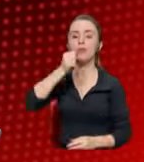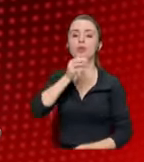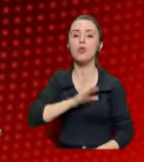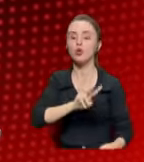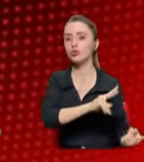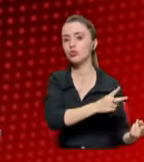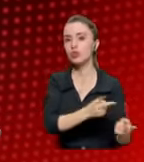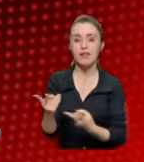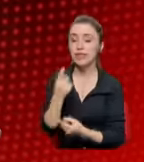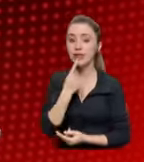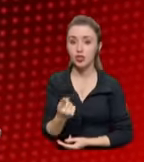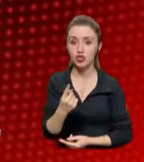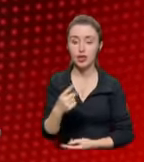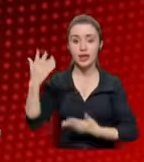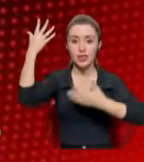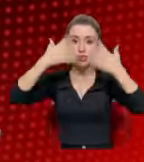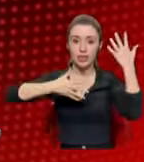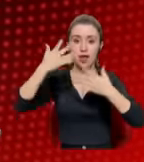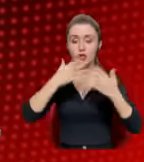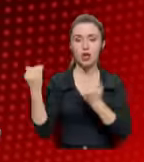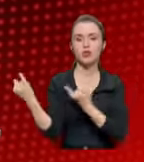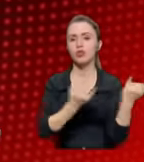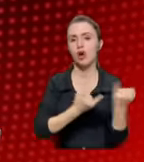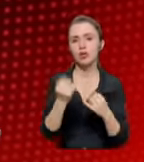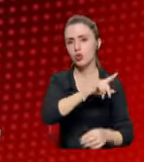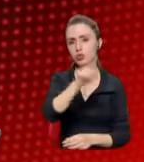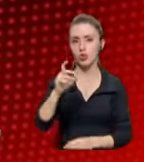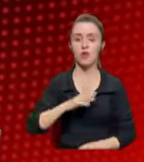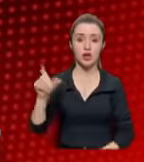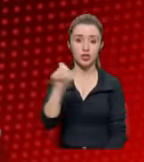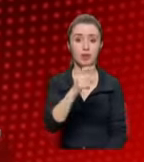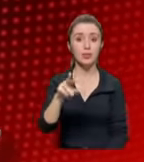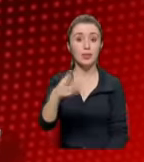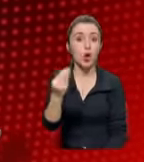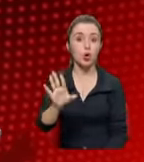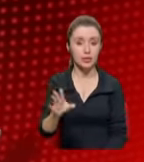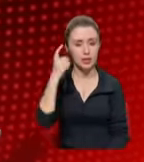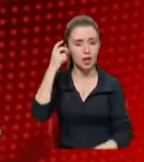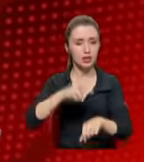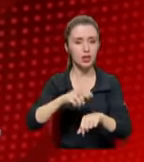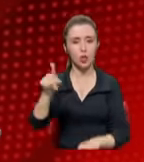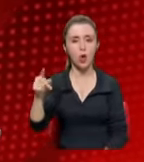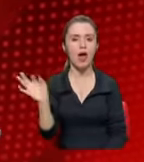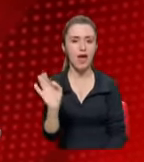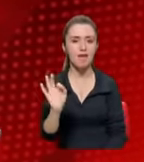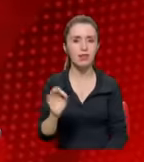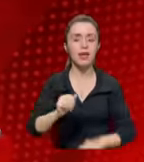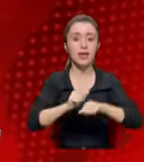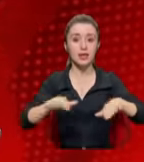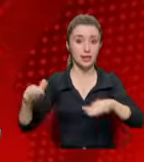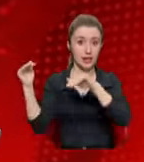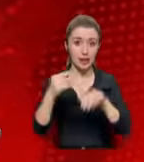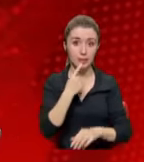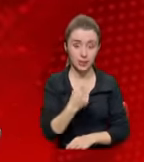davetine ne diyecek televizyonda karşılıklı tartışma sorusuna verdiği yanıt gibi olmasın in kendisi Evet yayına çıkarım